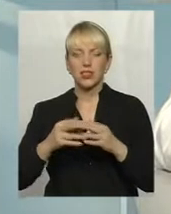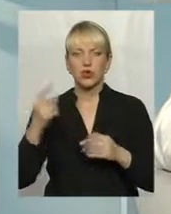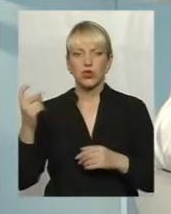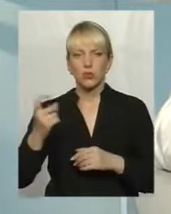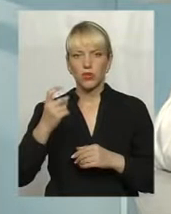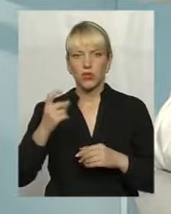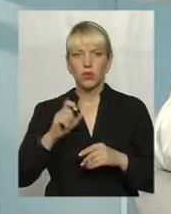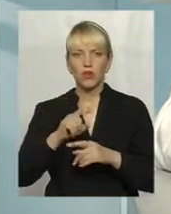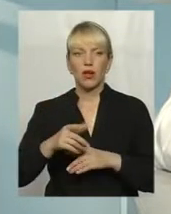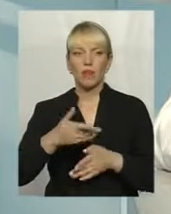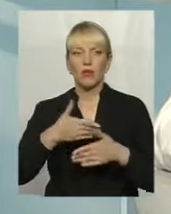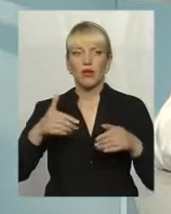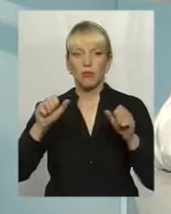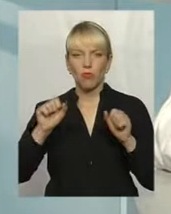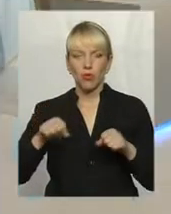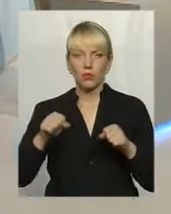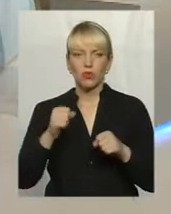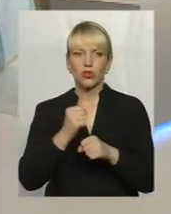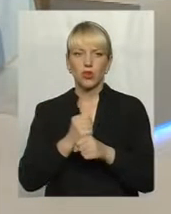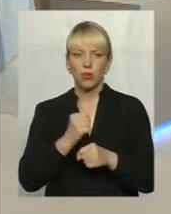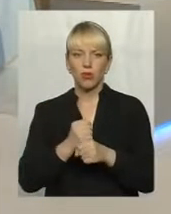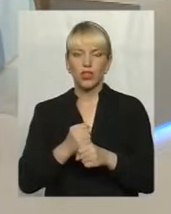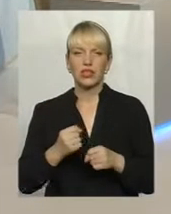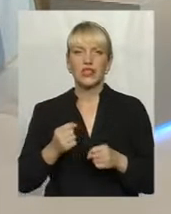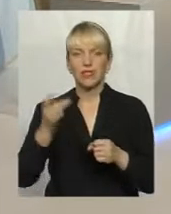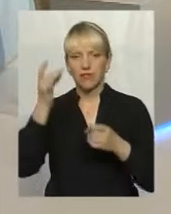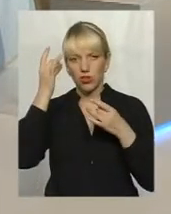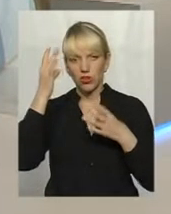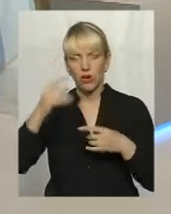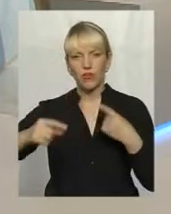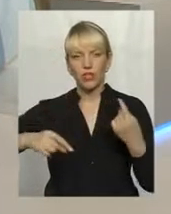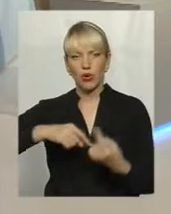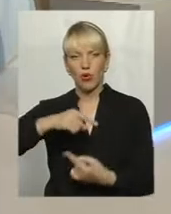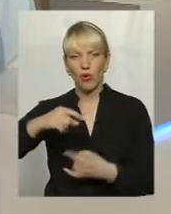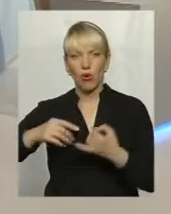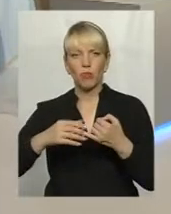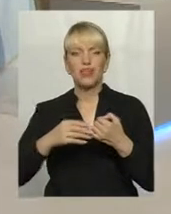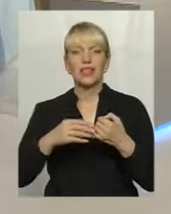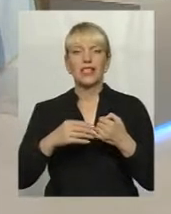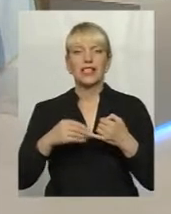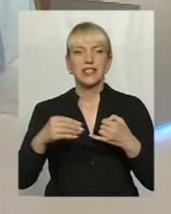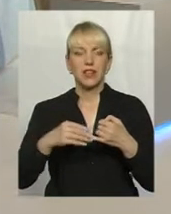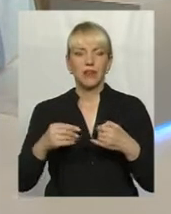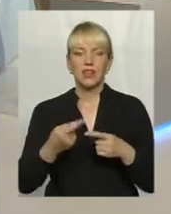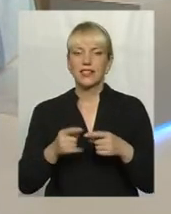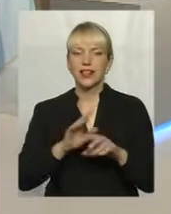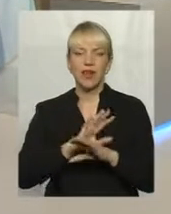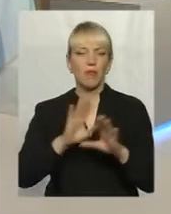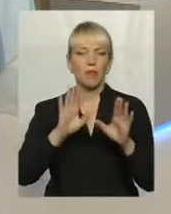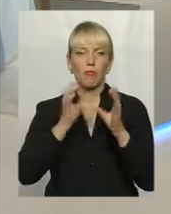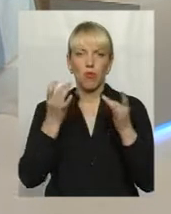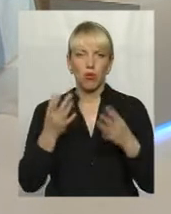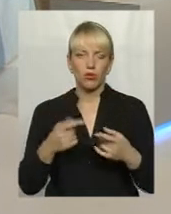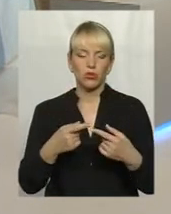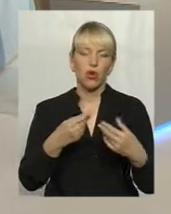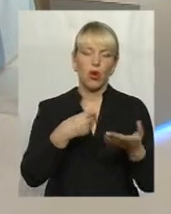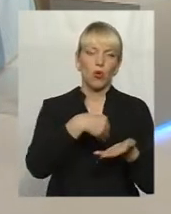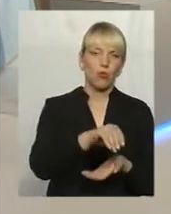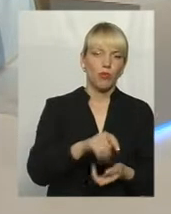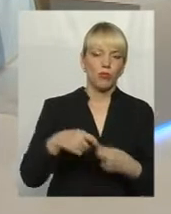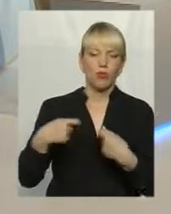зробити цивілізований обіг земель сільськогосподарського призначення. Це не те, що просто купи-продай. Насправді це набагато